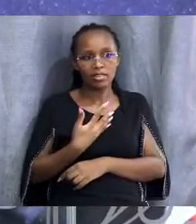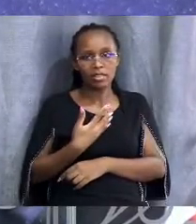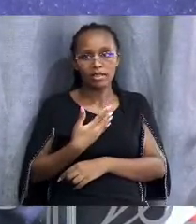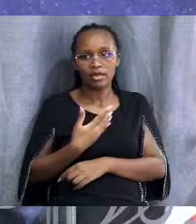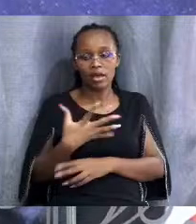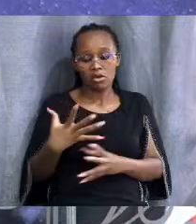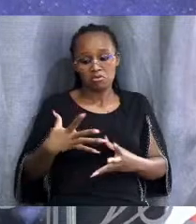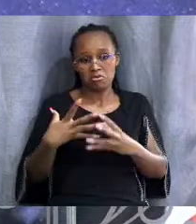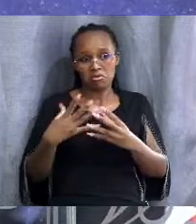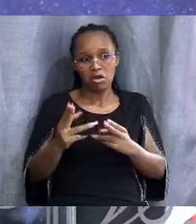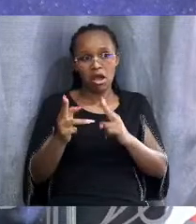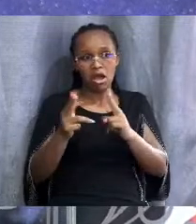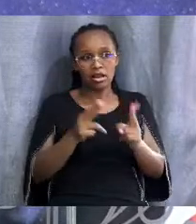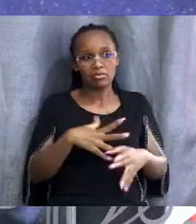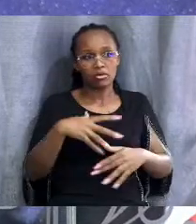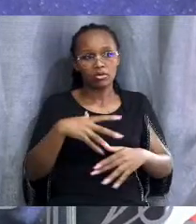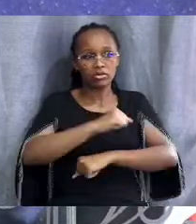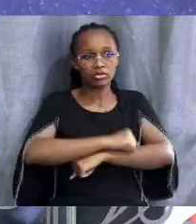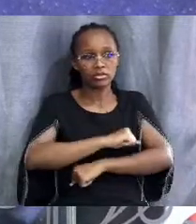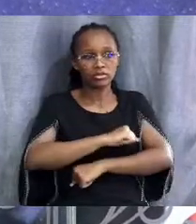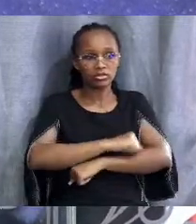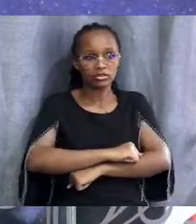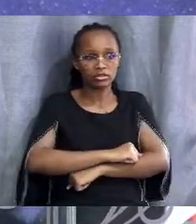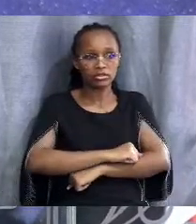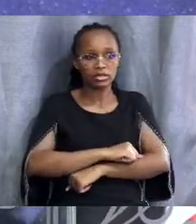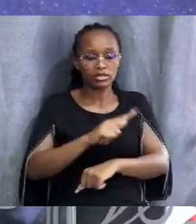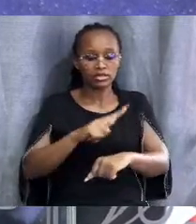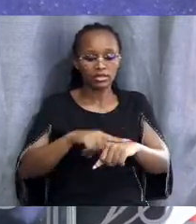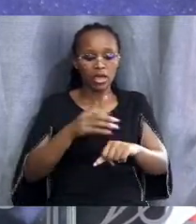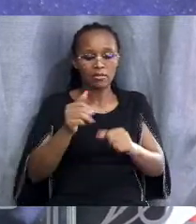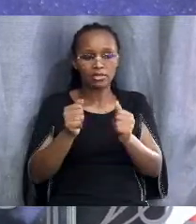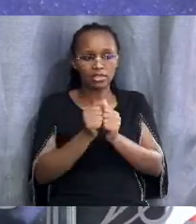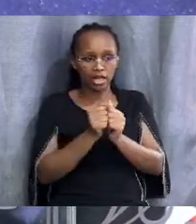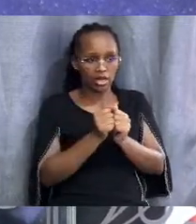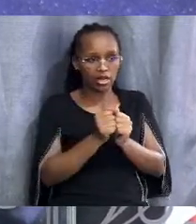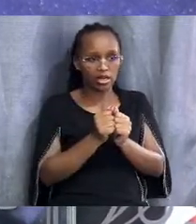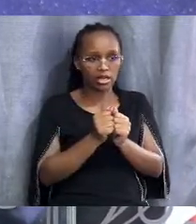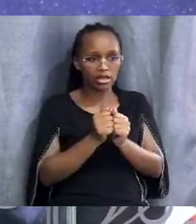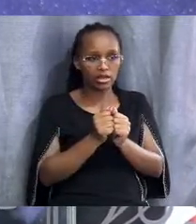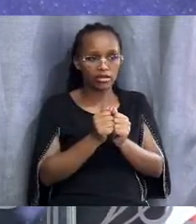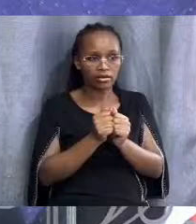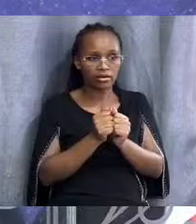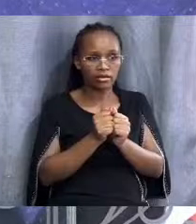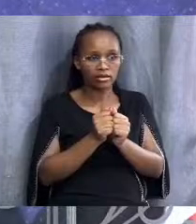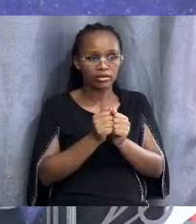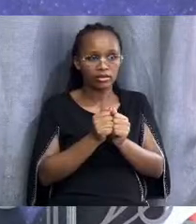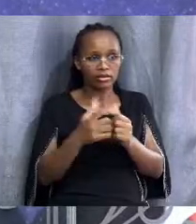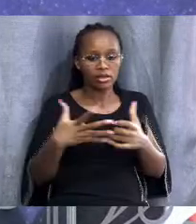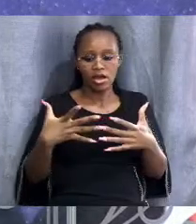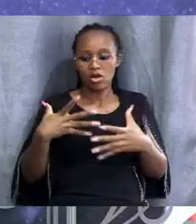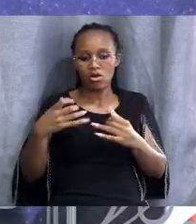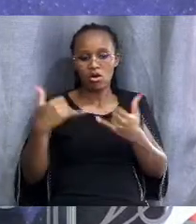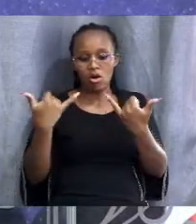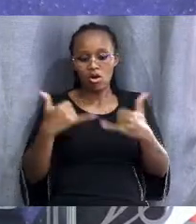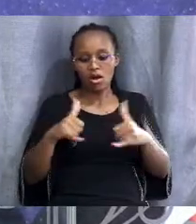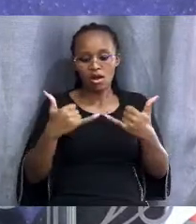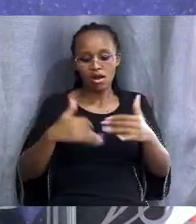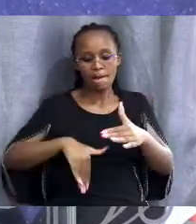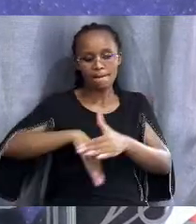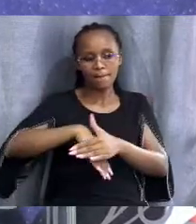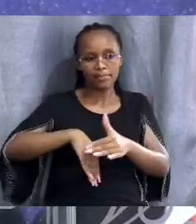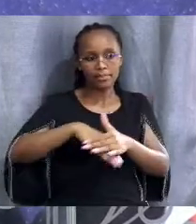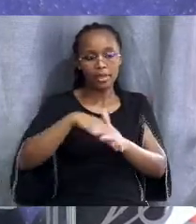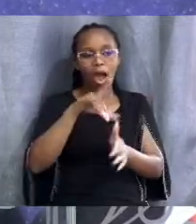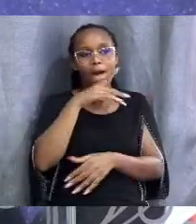otamutugo na agithie shukuru matha inya na mathire guthaka mufira